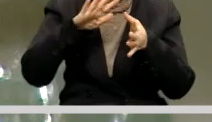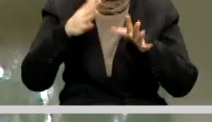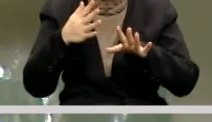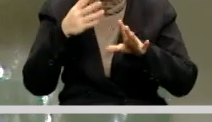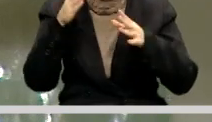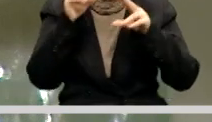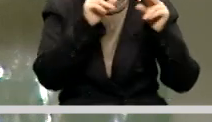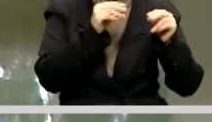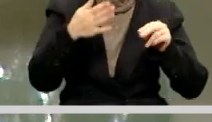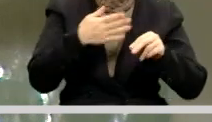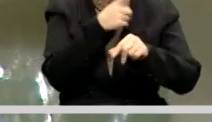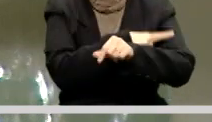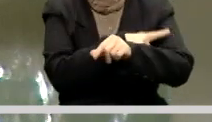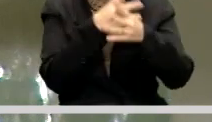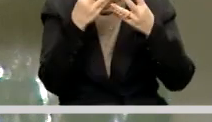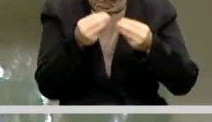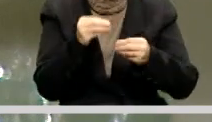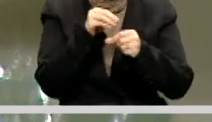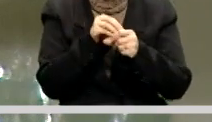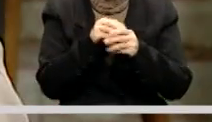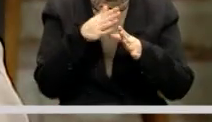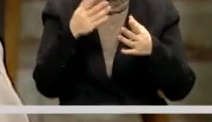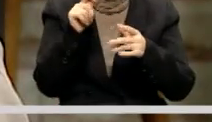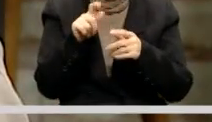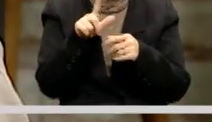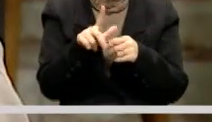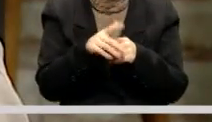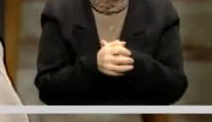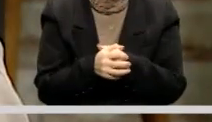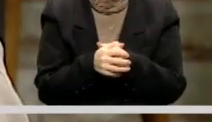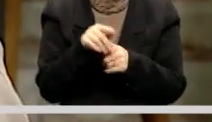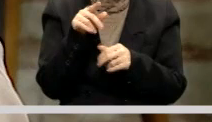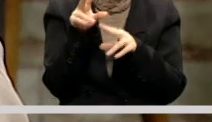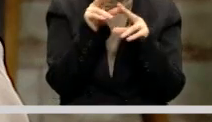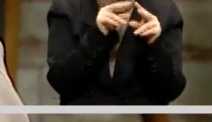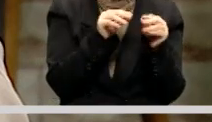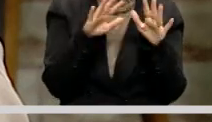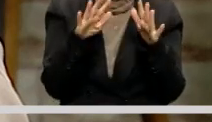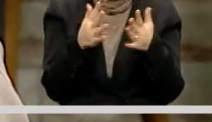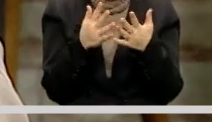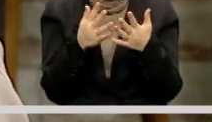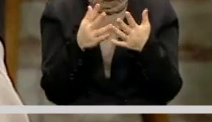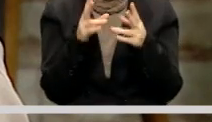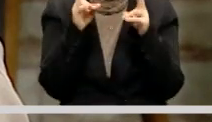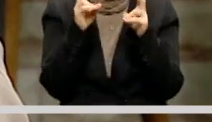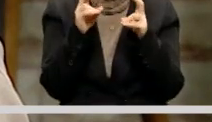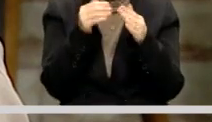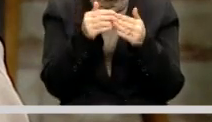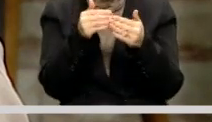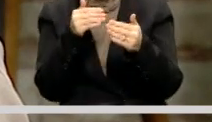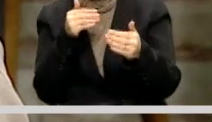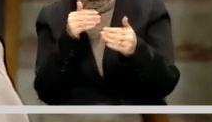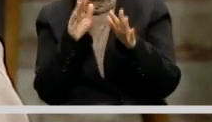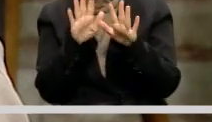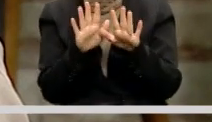kaliteli hale getirebilmek adına bir şeyler yapabilir miyiz? Burada uykuyu bozacak durumlardan uzak durmak bizim için